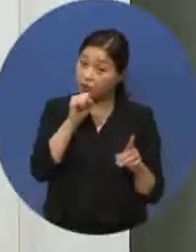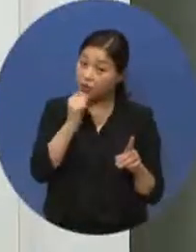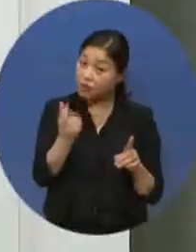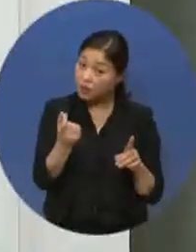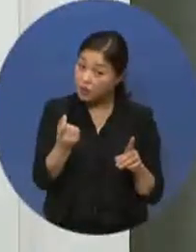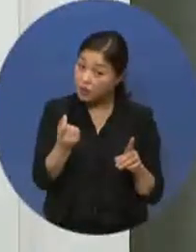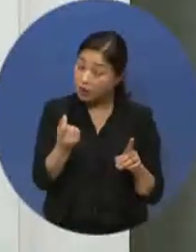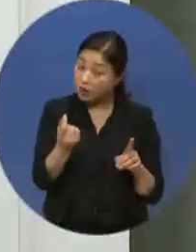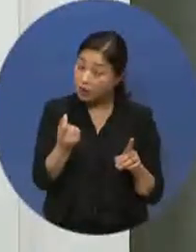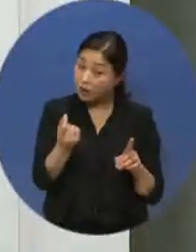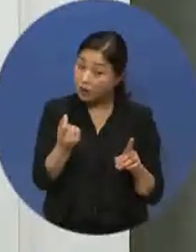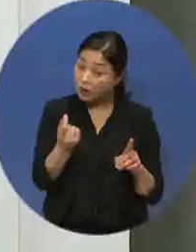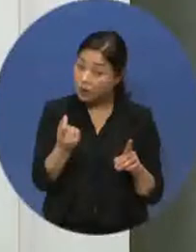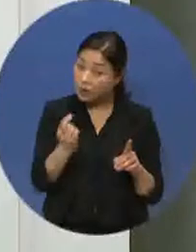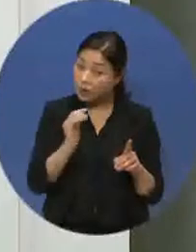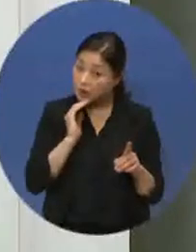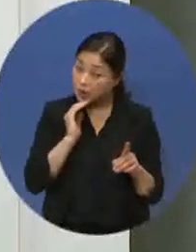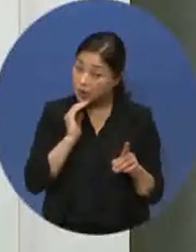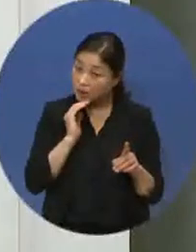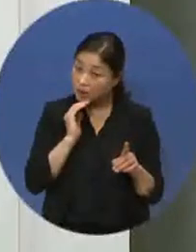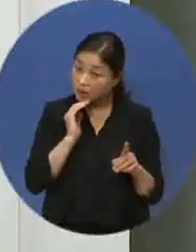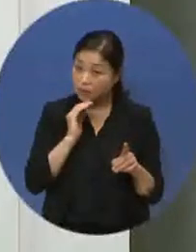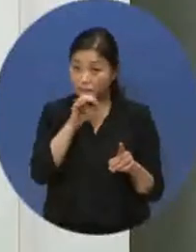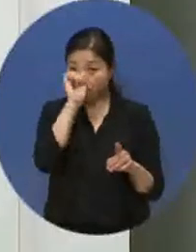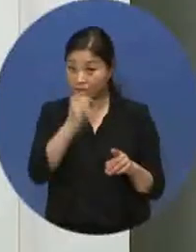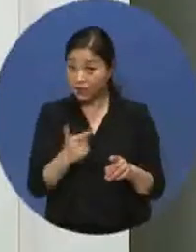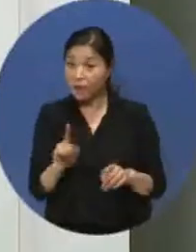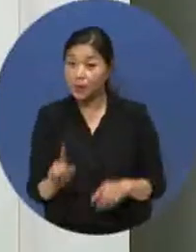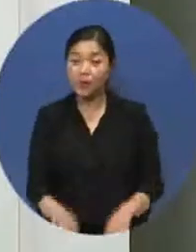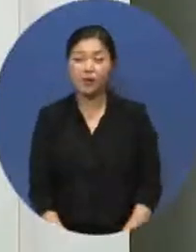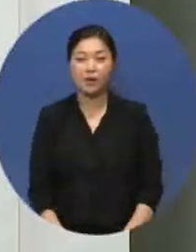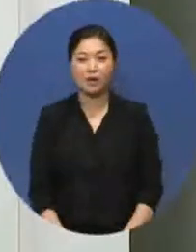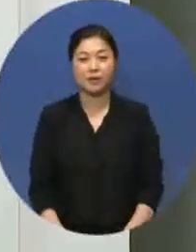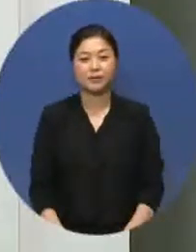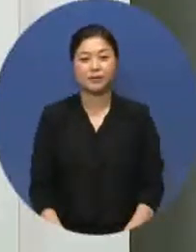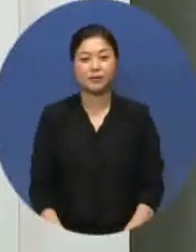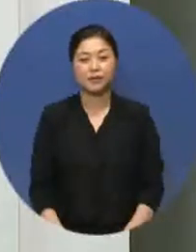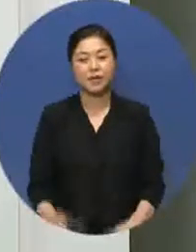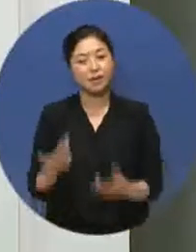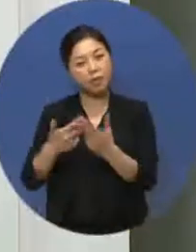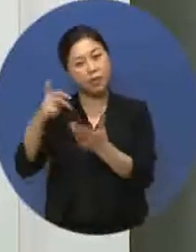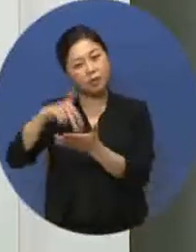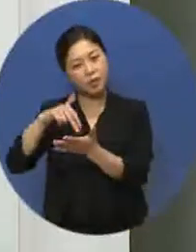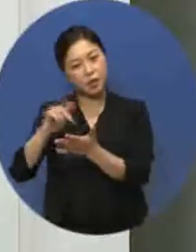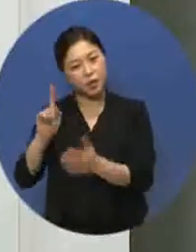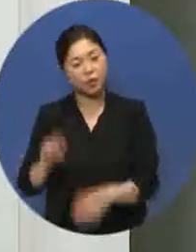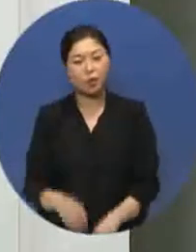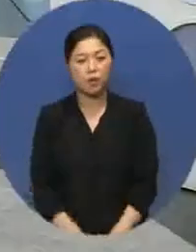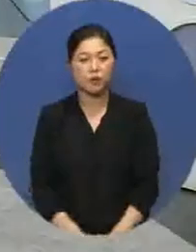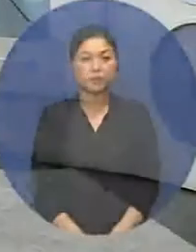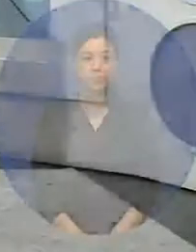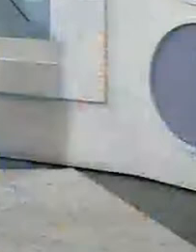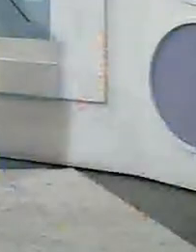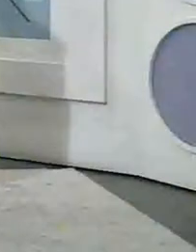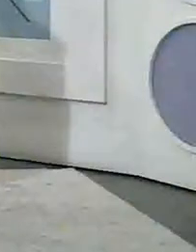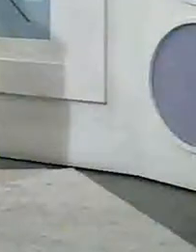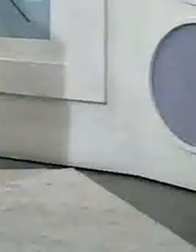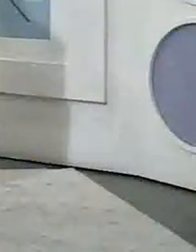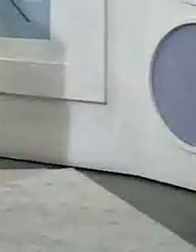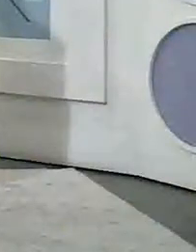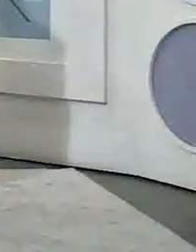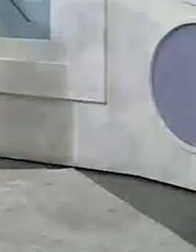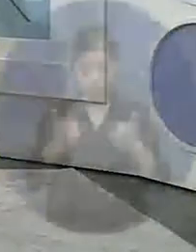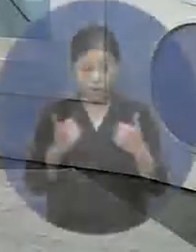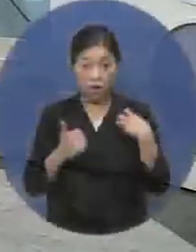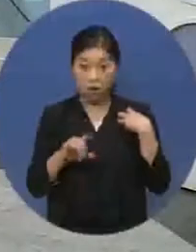좋은 현상입니까? 아니면 바람직하지 않습니까? 협회에서는 어떻게 생각하세요? 저희 그 국회의